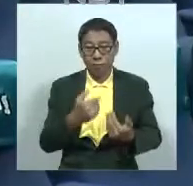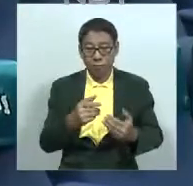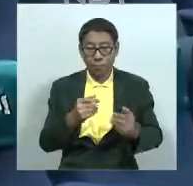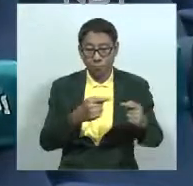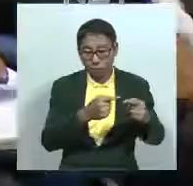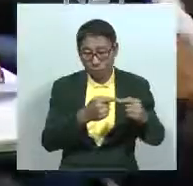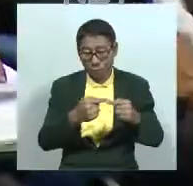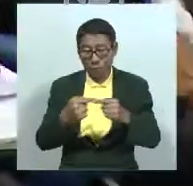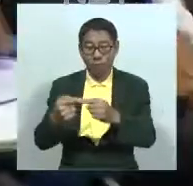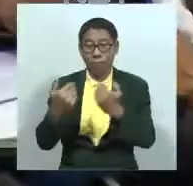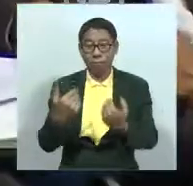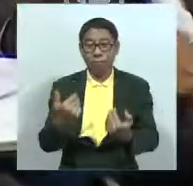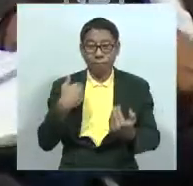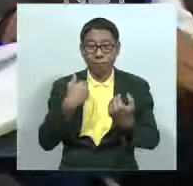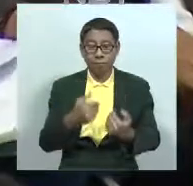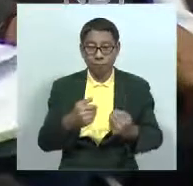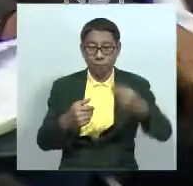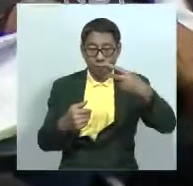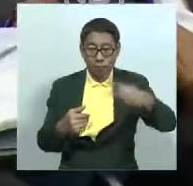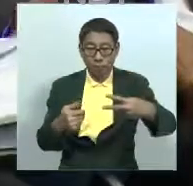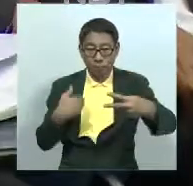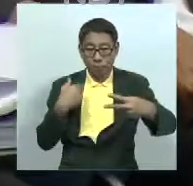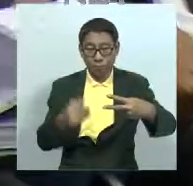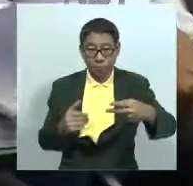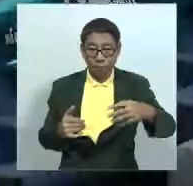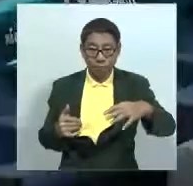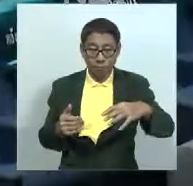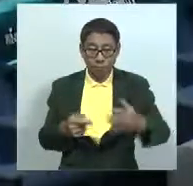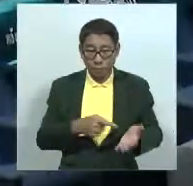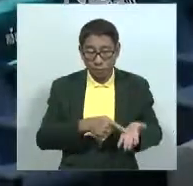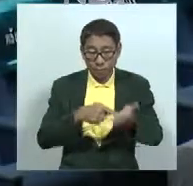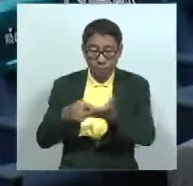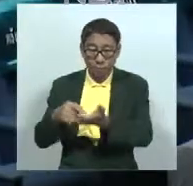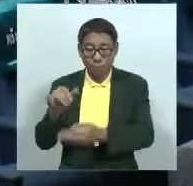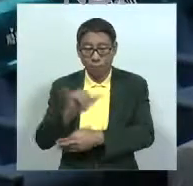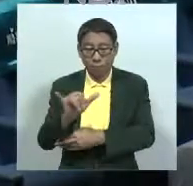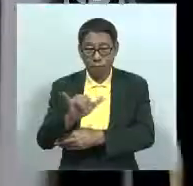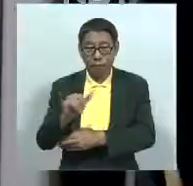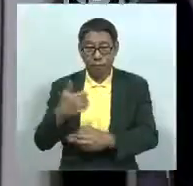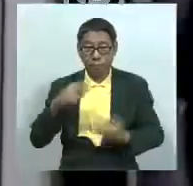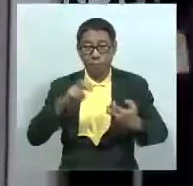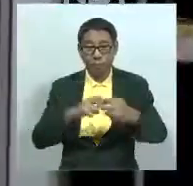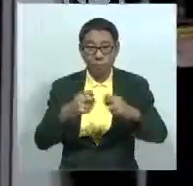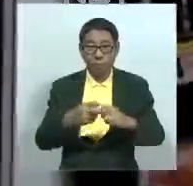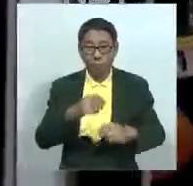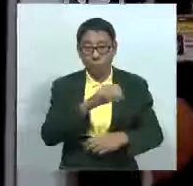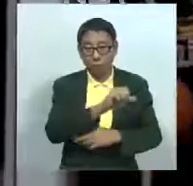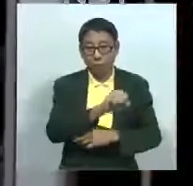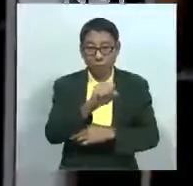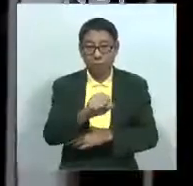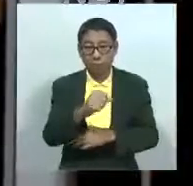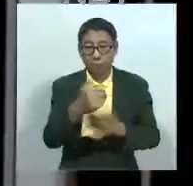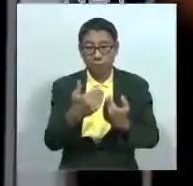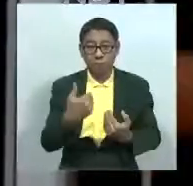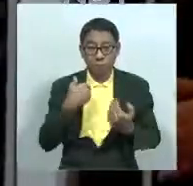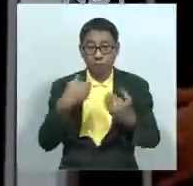กล่าวต่อในวันนี้นะคะพร้อมกับอีก2ยติที่ยังไม่เข้าสู่การพิจารณาส่วนเรื่องของปัญหาเสียงส.ส.ในสภาห